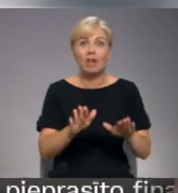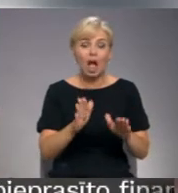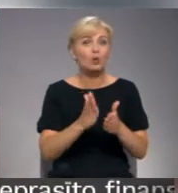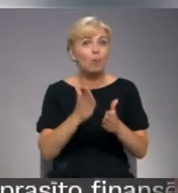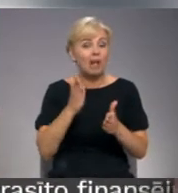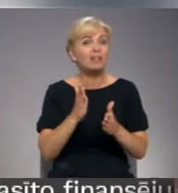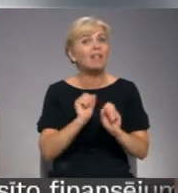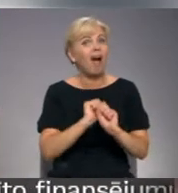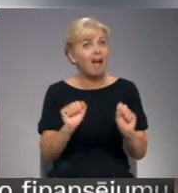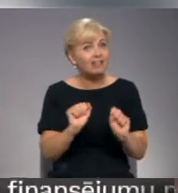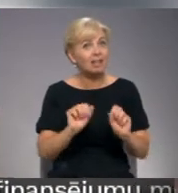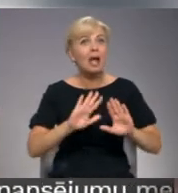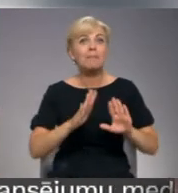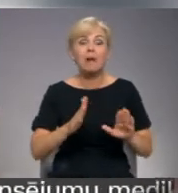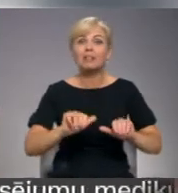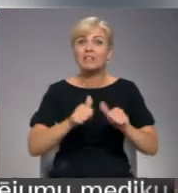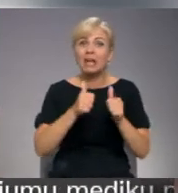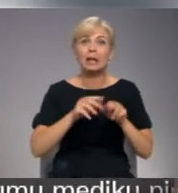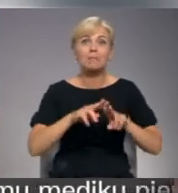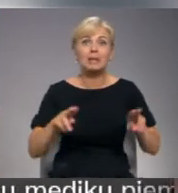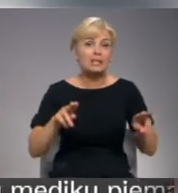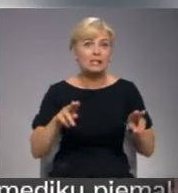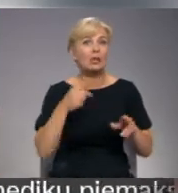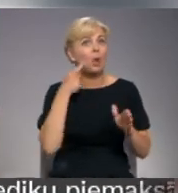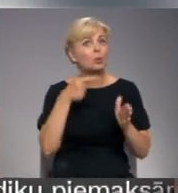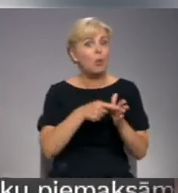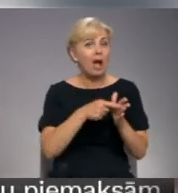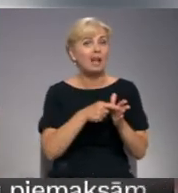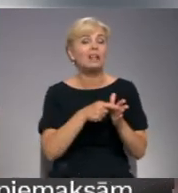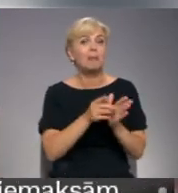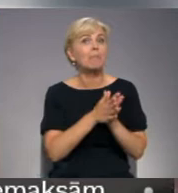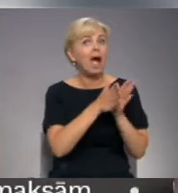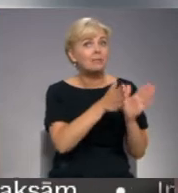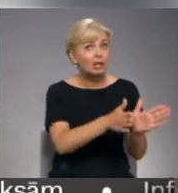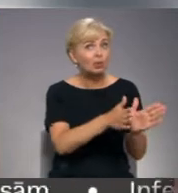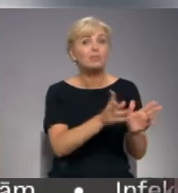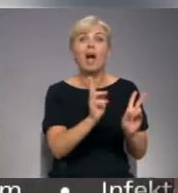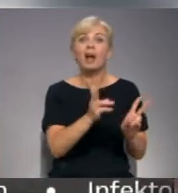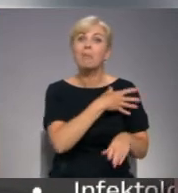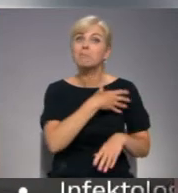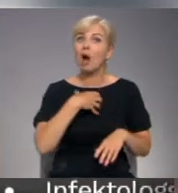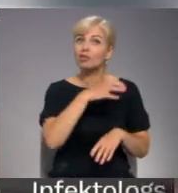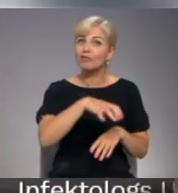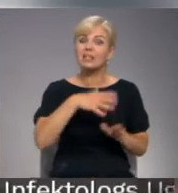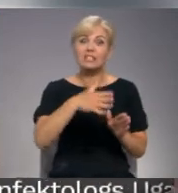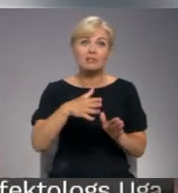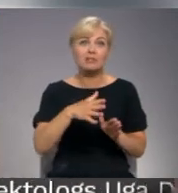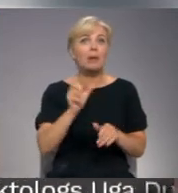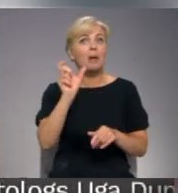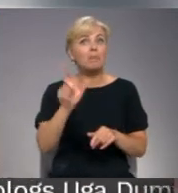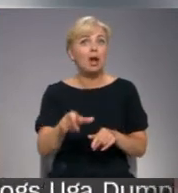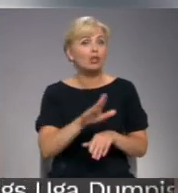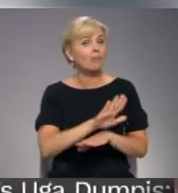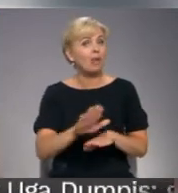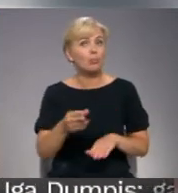vienlaikus ministrija noraida pārmetums, ka pašvaldības slimnīcām pašām nebūtu naudas, par ko piemaksas izmaksāt, un tematam turpina sekot